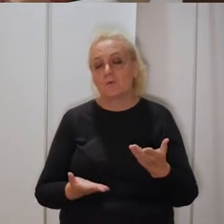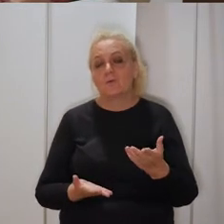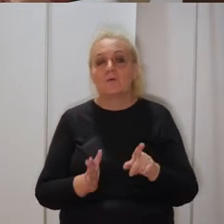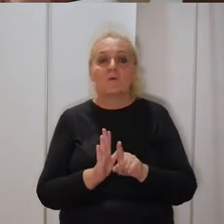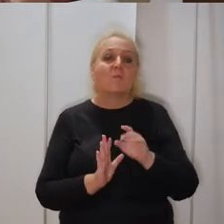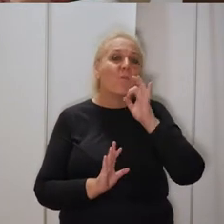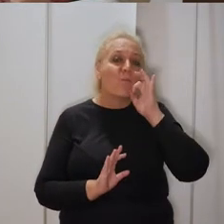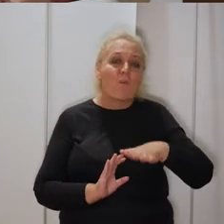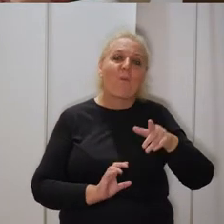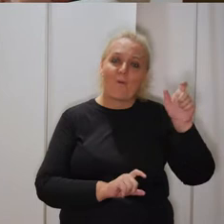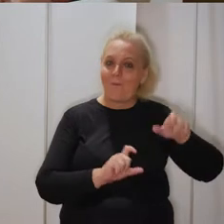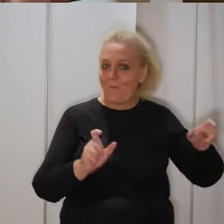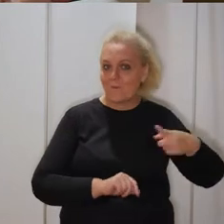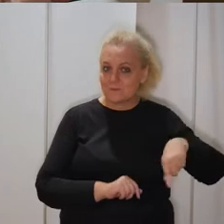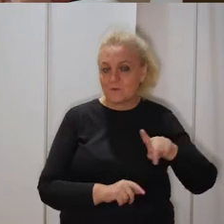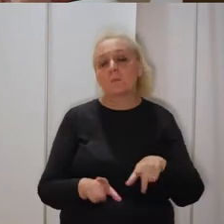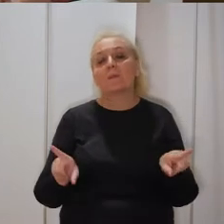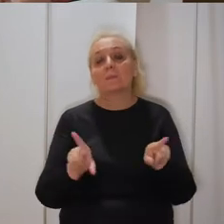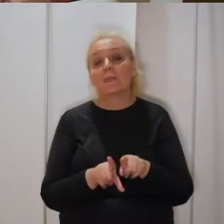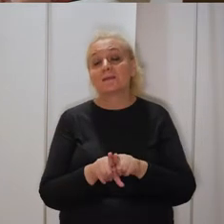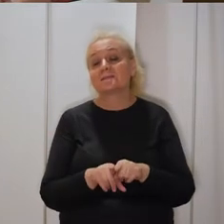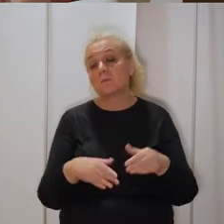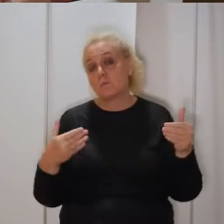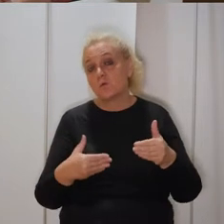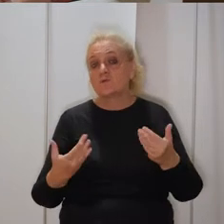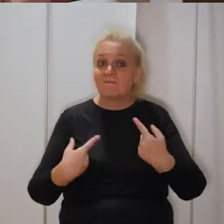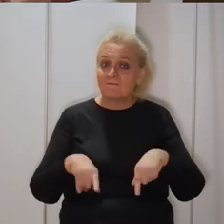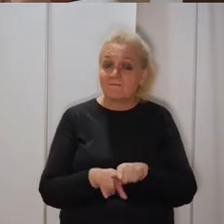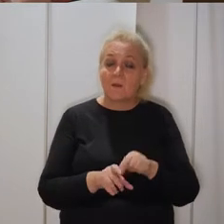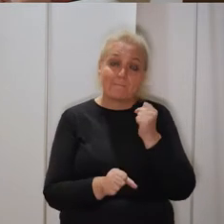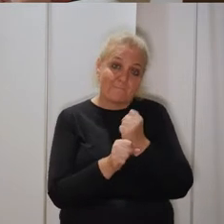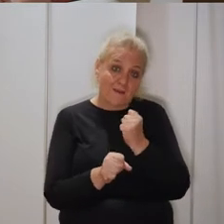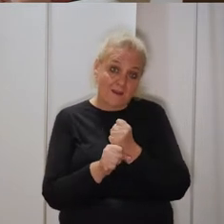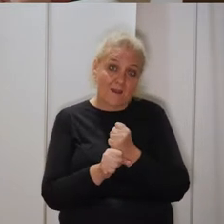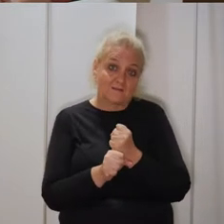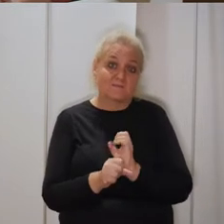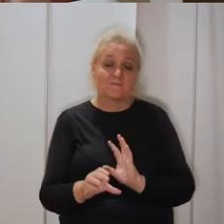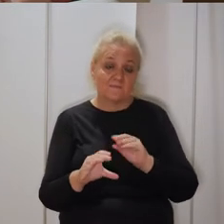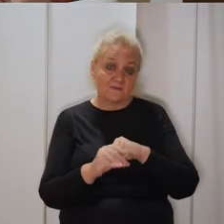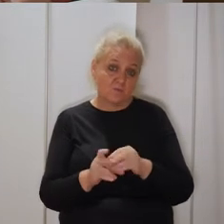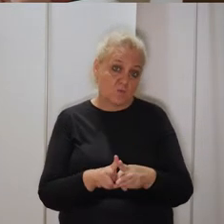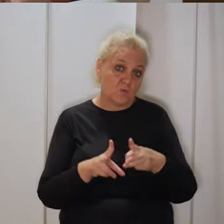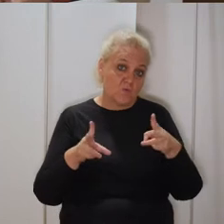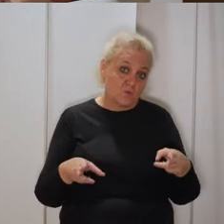dla młodszych osób, czy też możliwość realizacji takich prac w trakcie